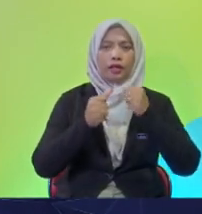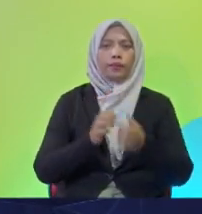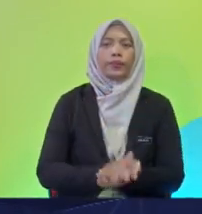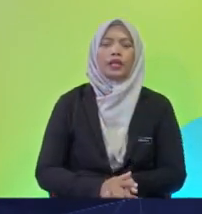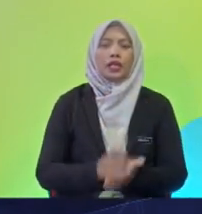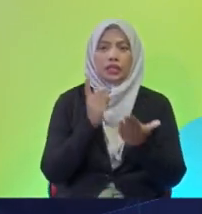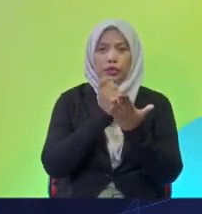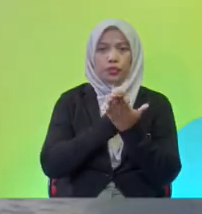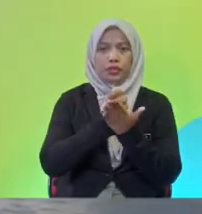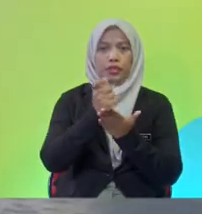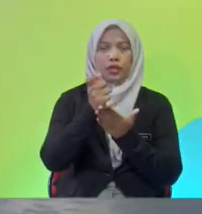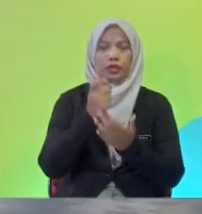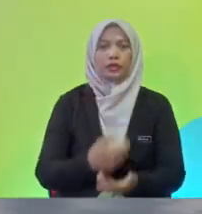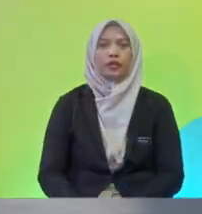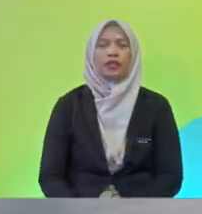Ini dapat. Teruskan.